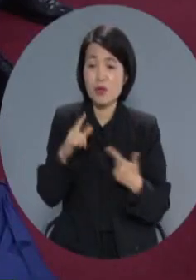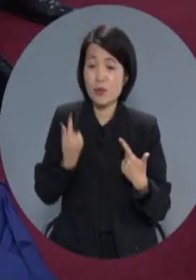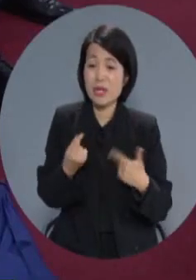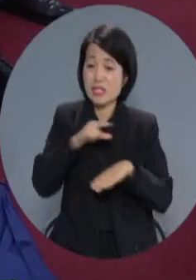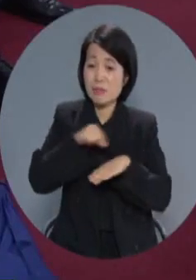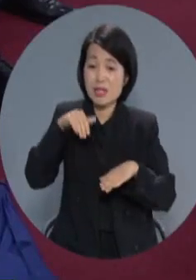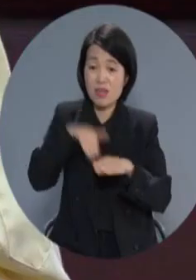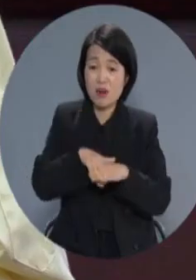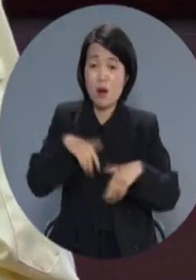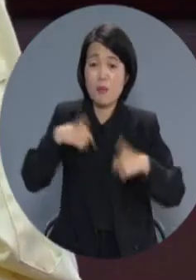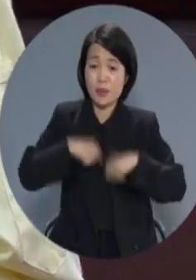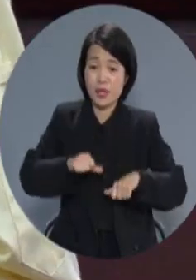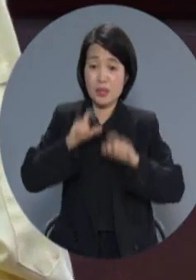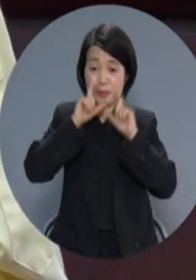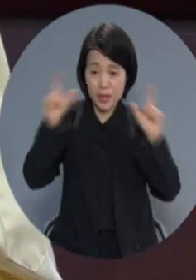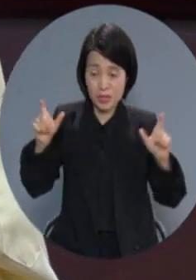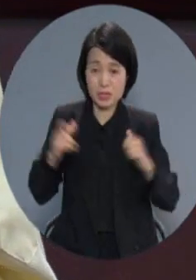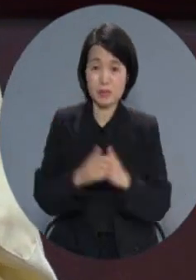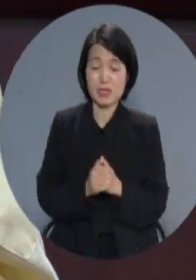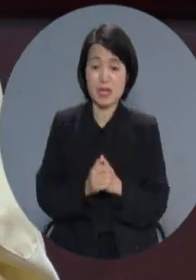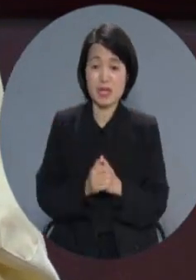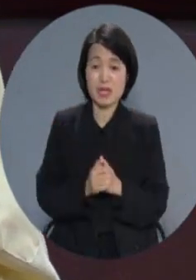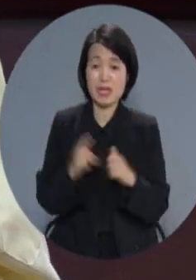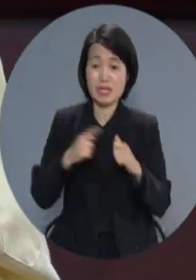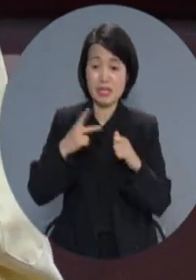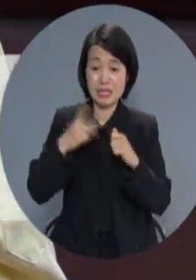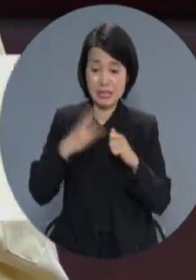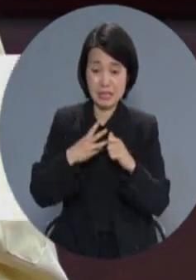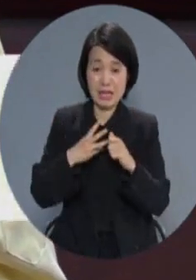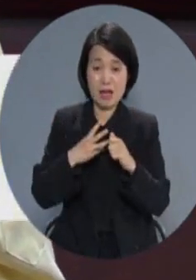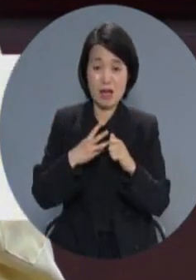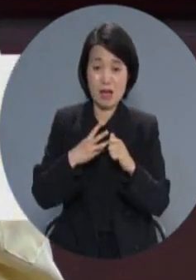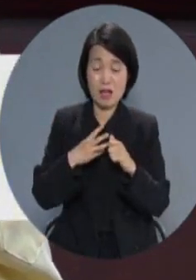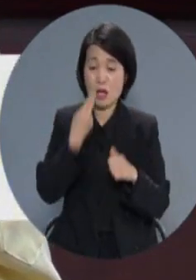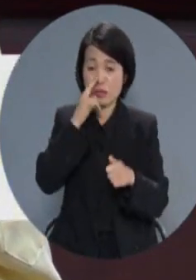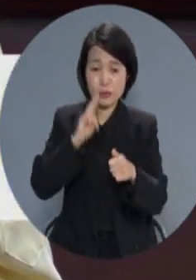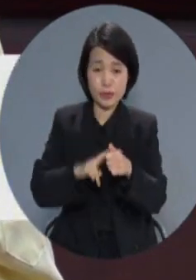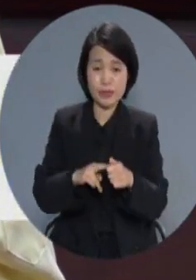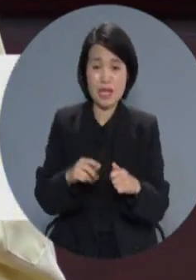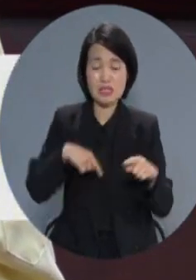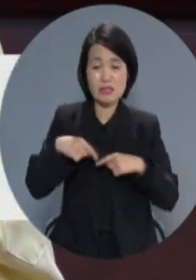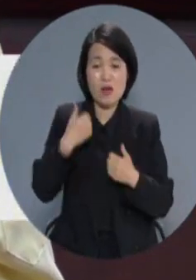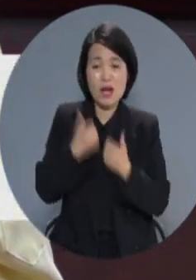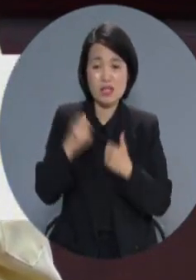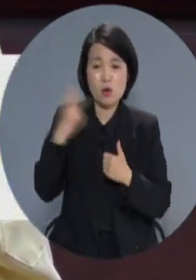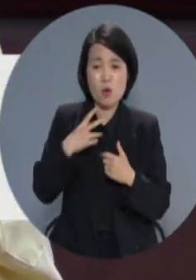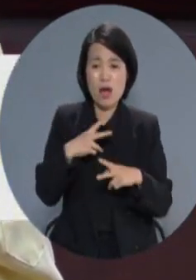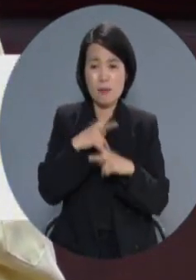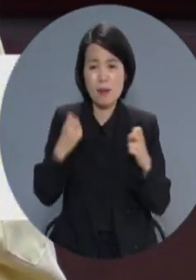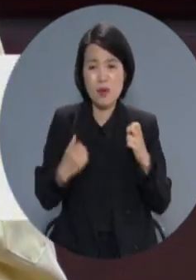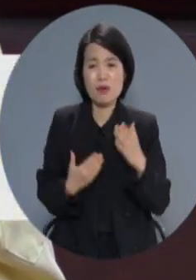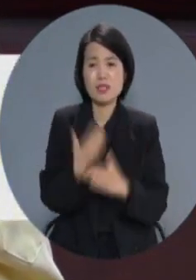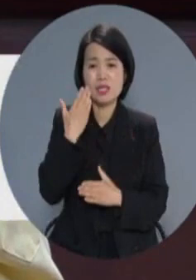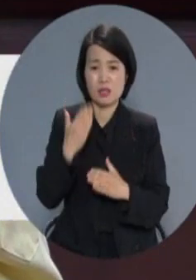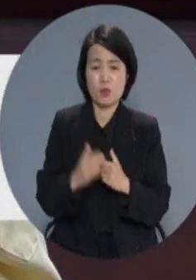포기한다고 선언했습니다. 제3선도는 여부에 따라 정치적 갈등과 반목이